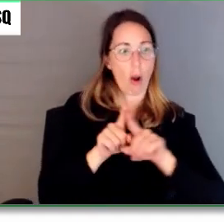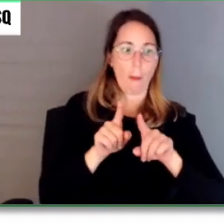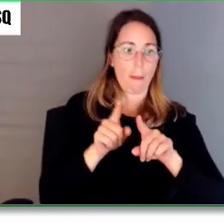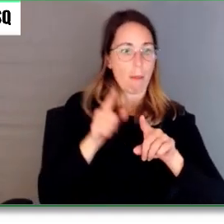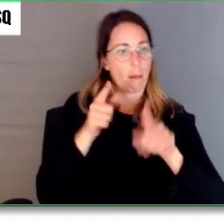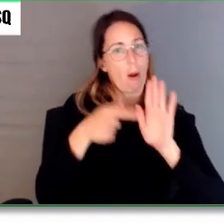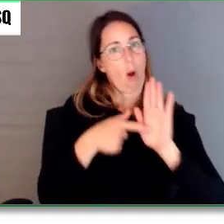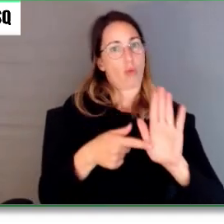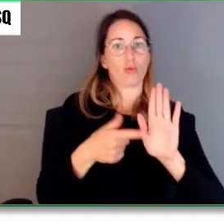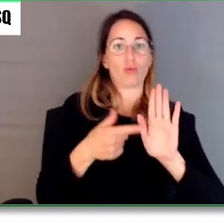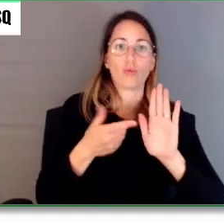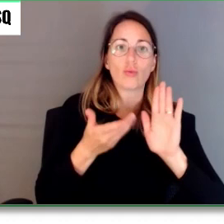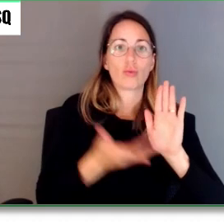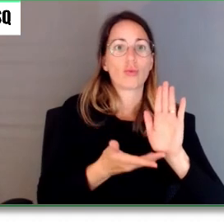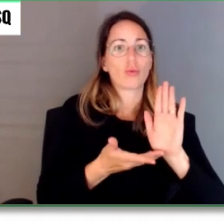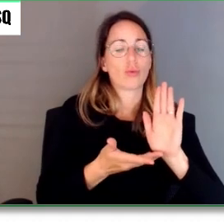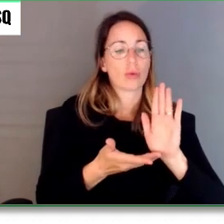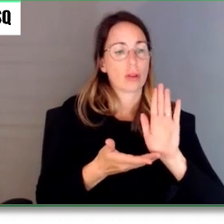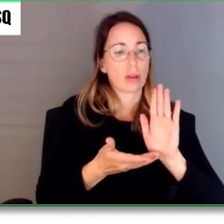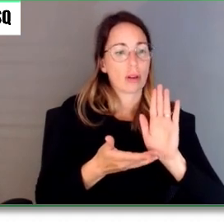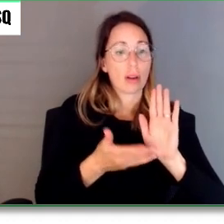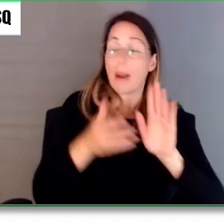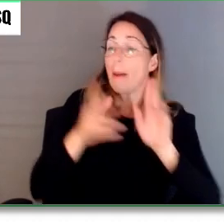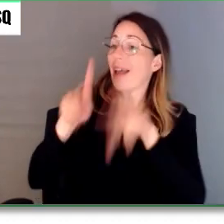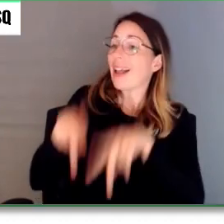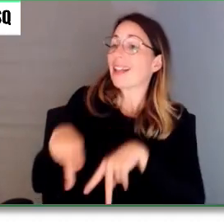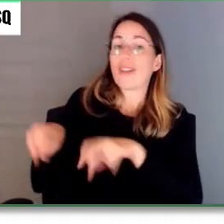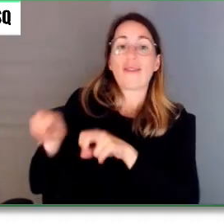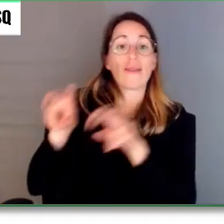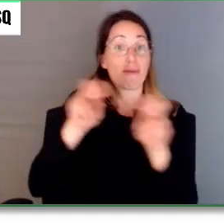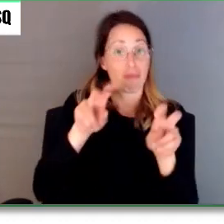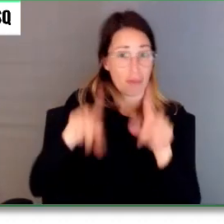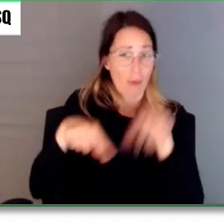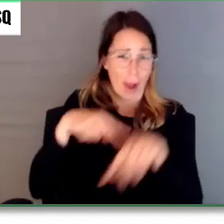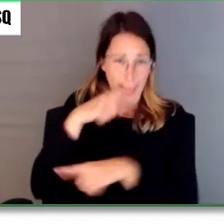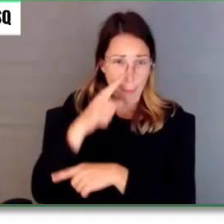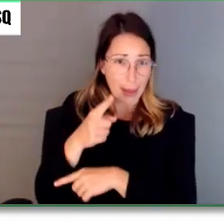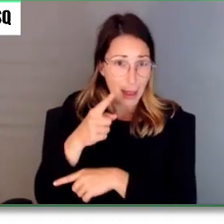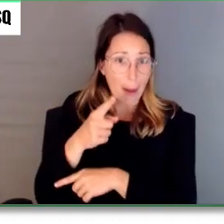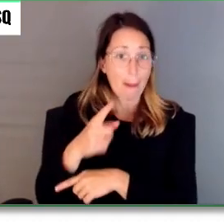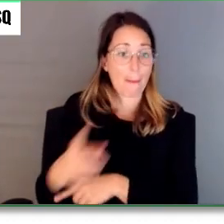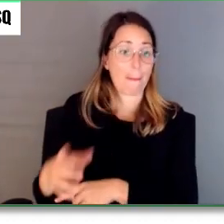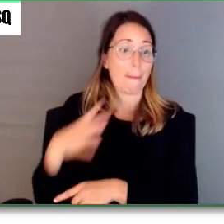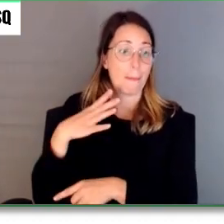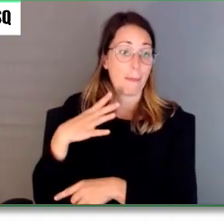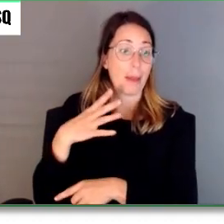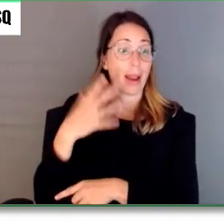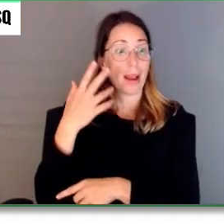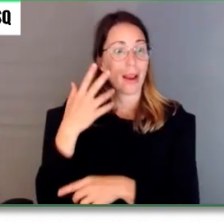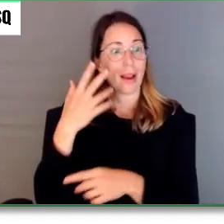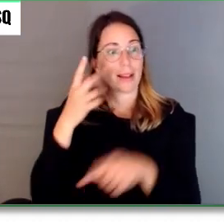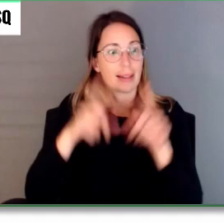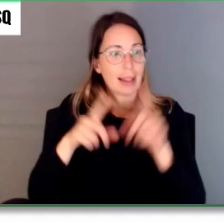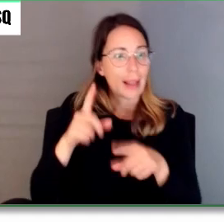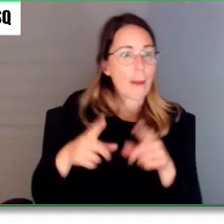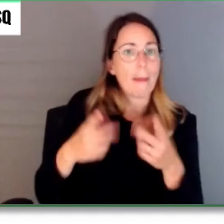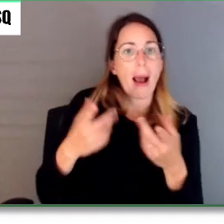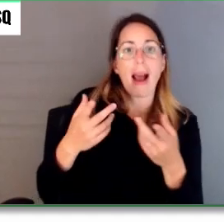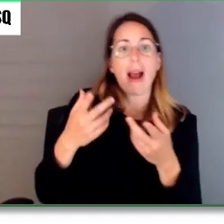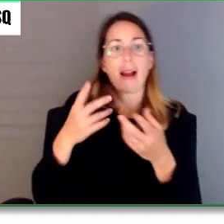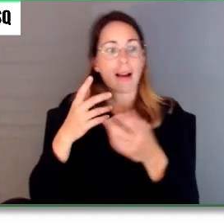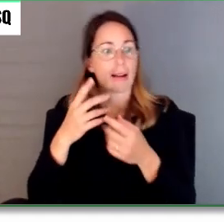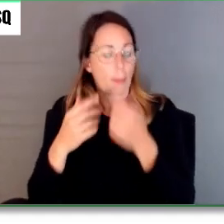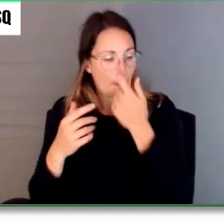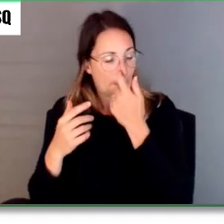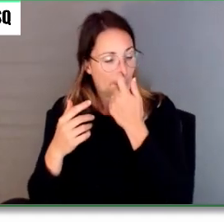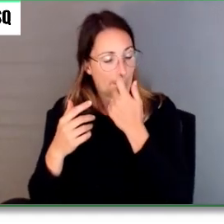que le voyageur parfois est très indépendant, mais il y a 3 continuums: actif par rapport au passif, absorbant par rapport à immersion et dépendance